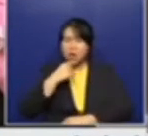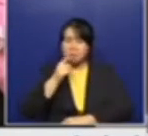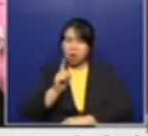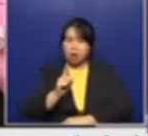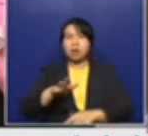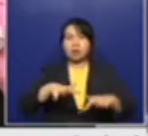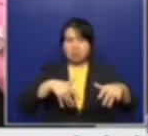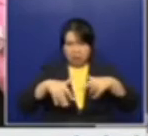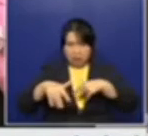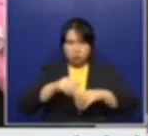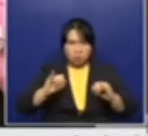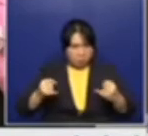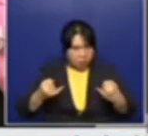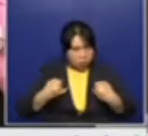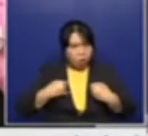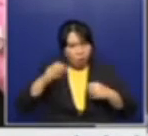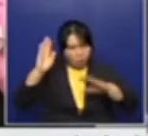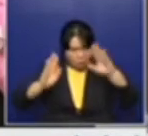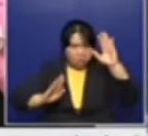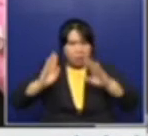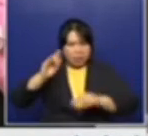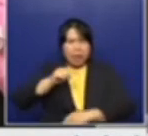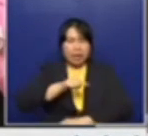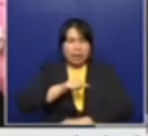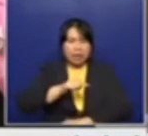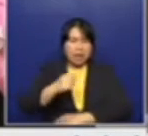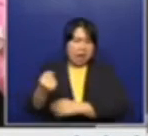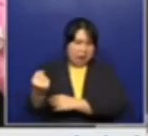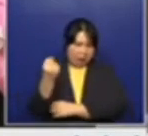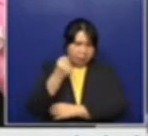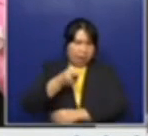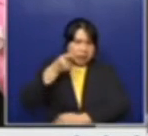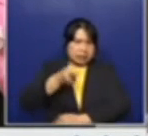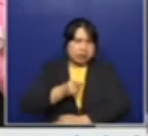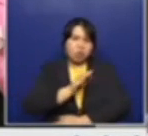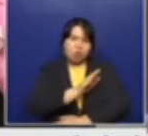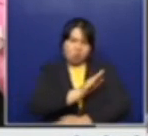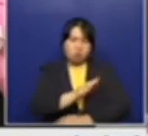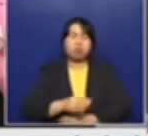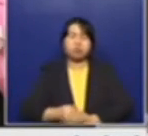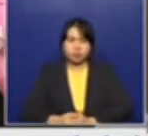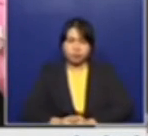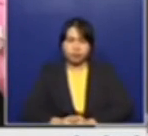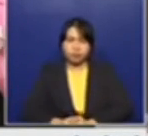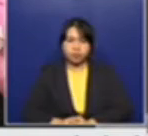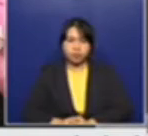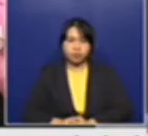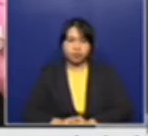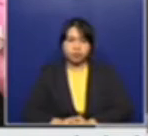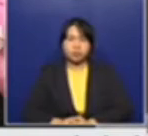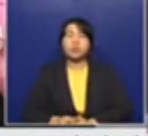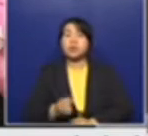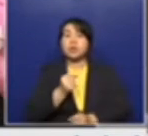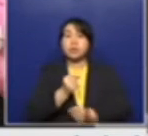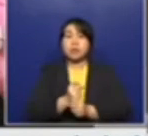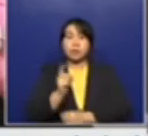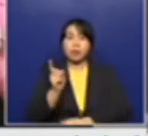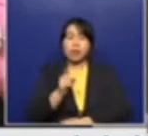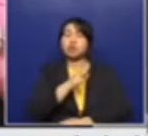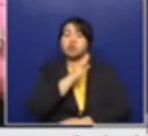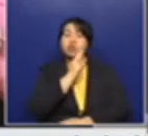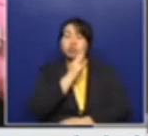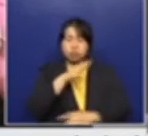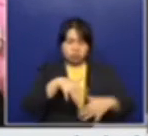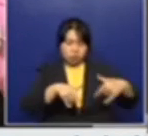าชนเจ้าของอำนาจเป็นเจ้าของอำนาจผู้ยิ่งใหญ่ในประเทศสามารถที่จะแสดงออก